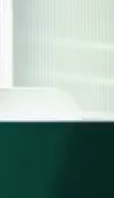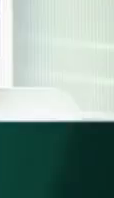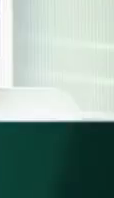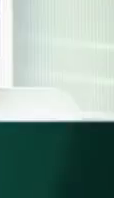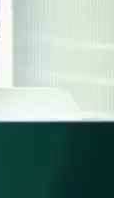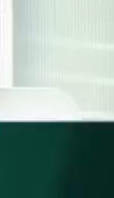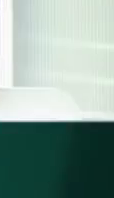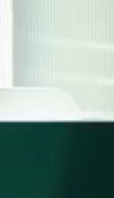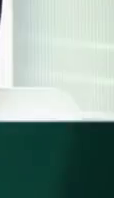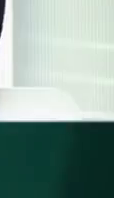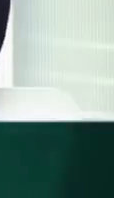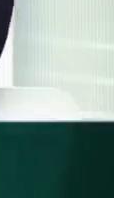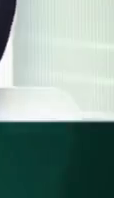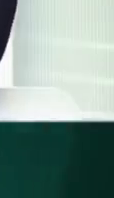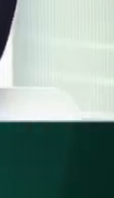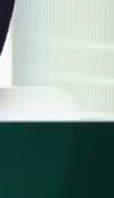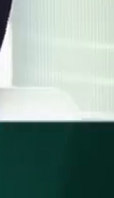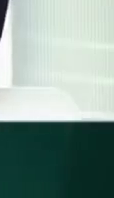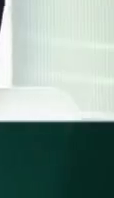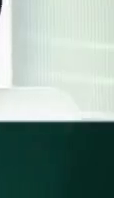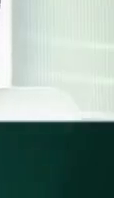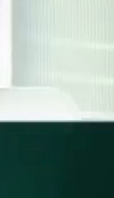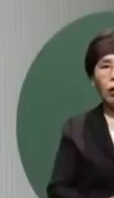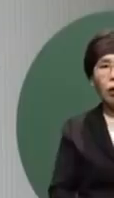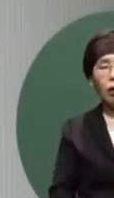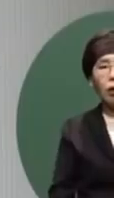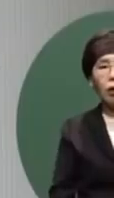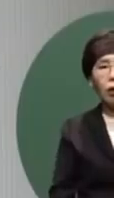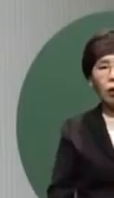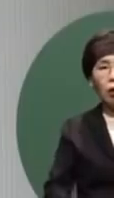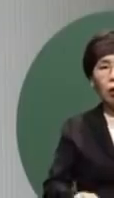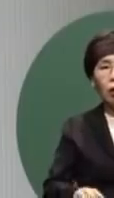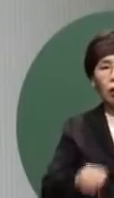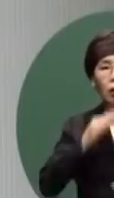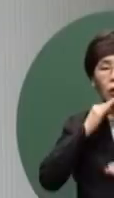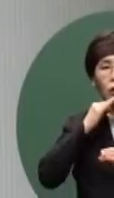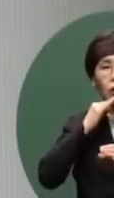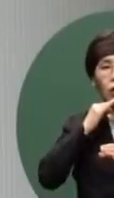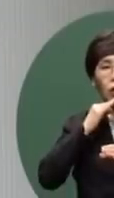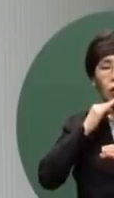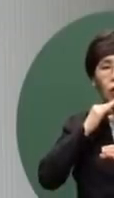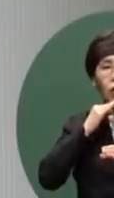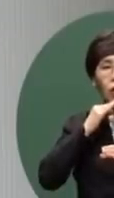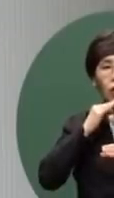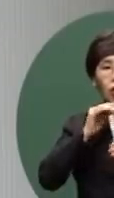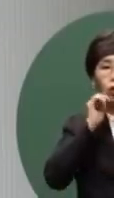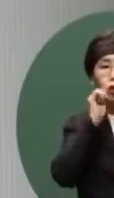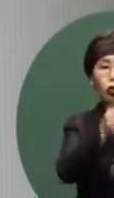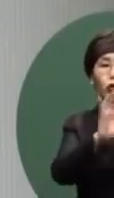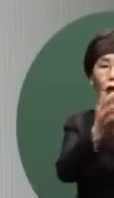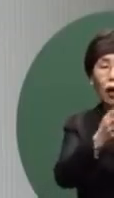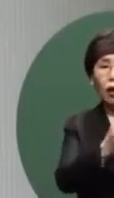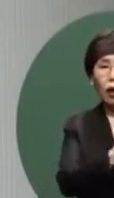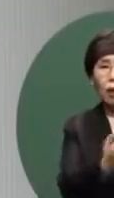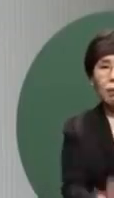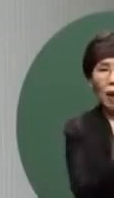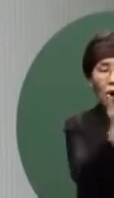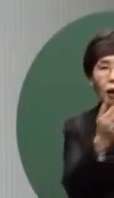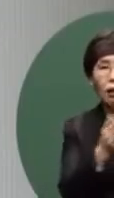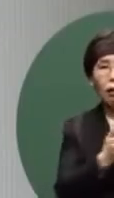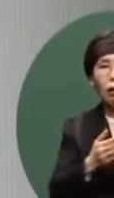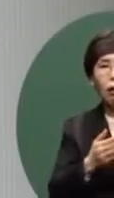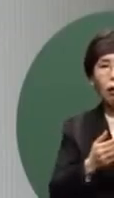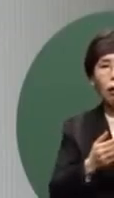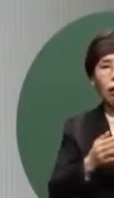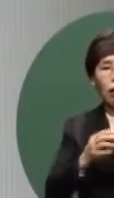대통령으로서의 역할을 할 수 있을지 참 많이 걱정이 됩니다. 우크라이나 침공이 딱 터지니까 지구 반대편 먼 나라